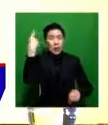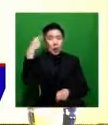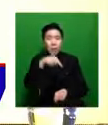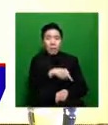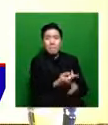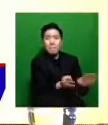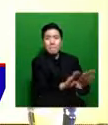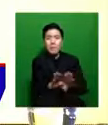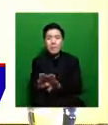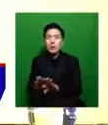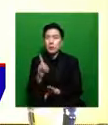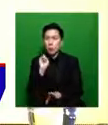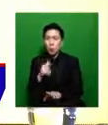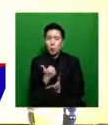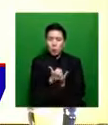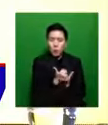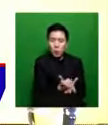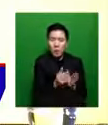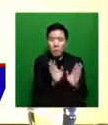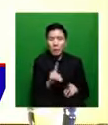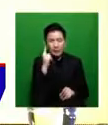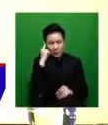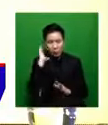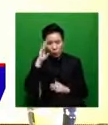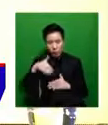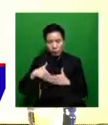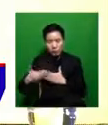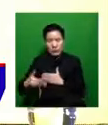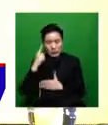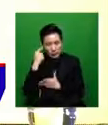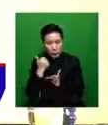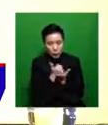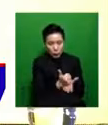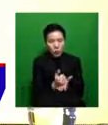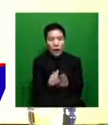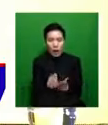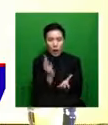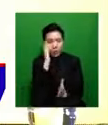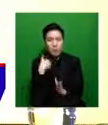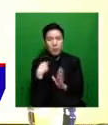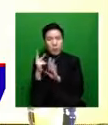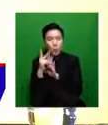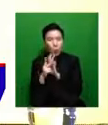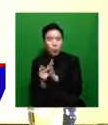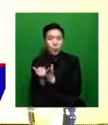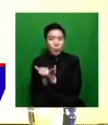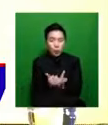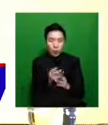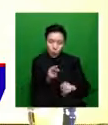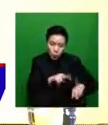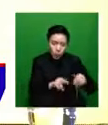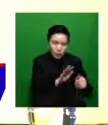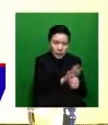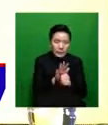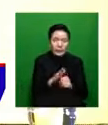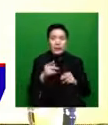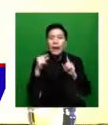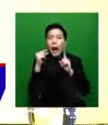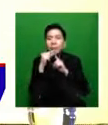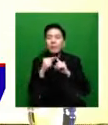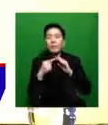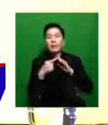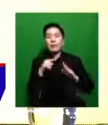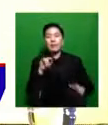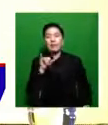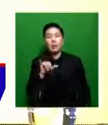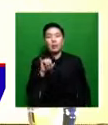ในวันนี้ซึ่งก็คงจะไม่เร็วไม่ช้าเนี่ยนะคะไม่ช้าแน่นอนเดี๋ยวจะต้องออกมาเพื่อจะดูแลเยียวยาผู้ได้รับผลกระทบนอก